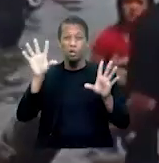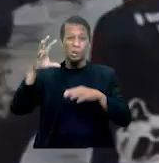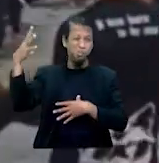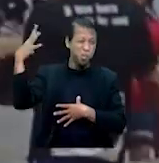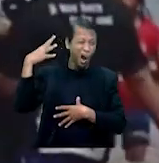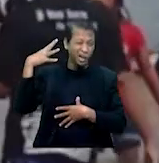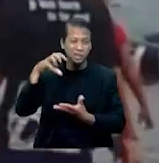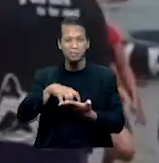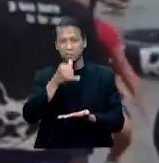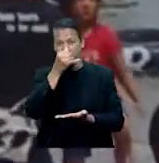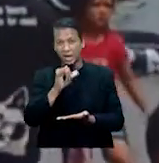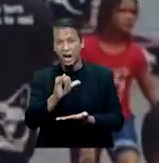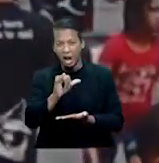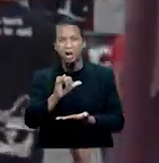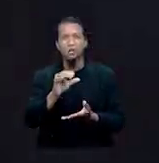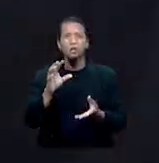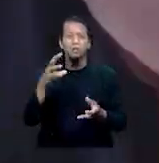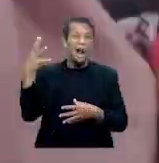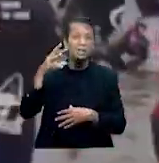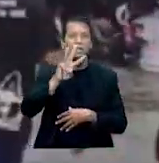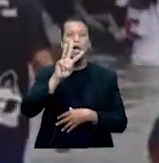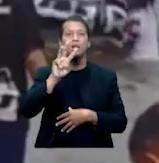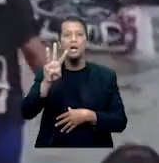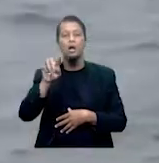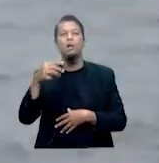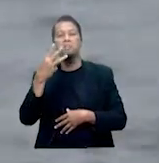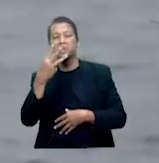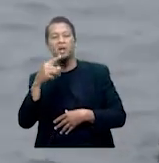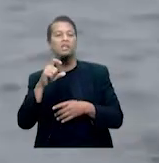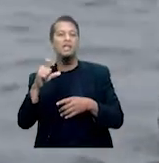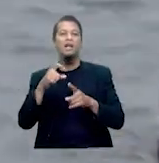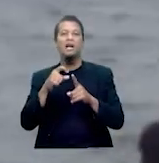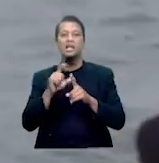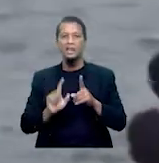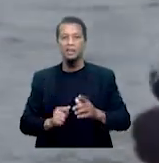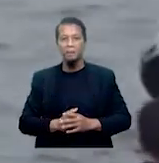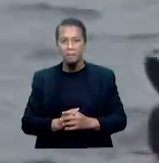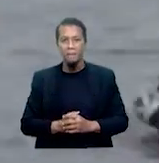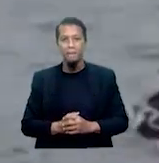wilayah Pandeglang memiliki suhu 33 hingga 35 derajat Celcius.